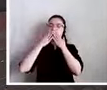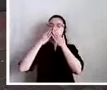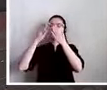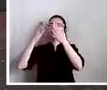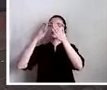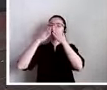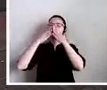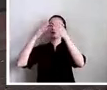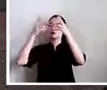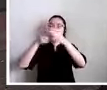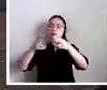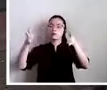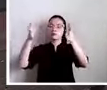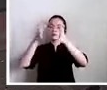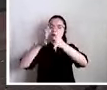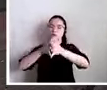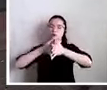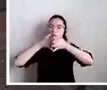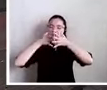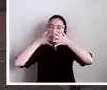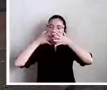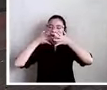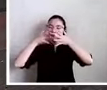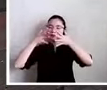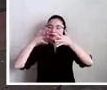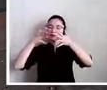Salamat upatang